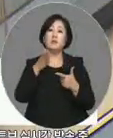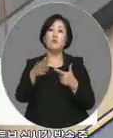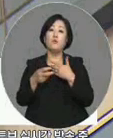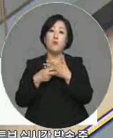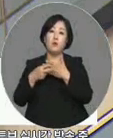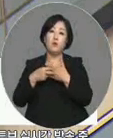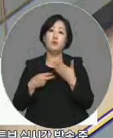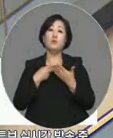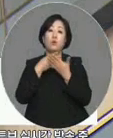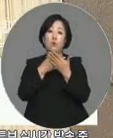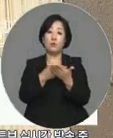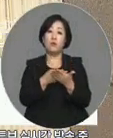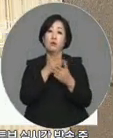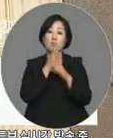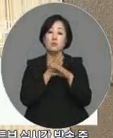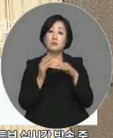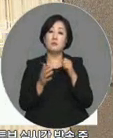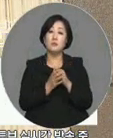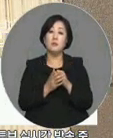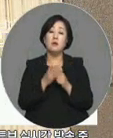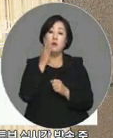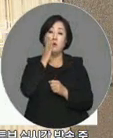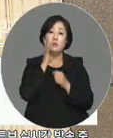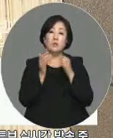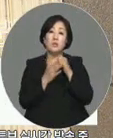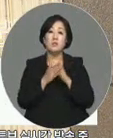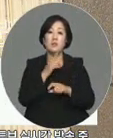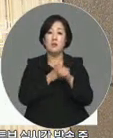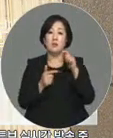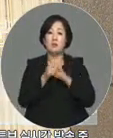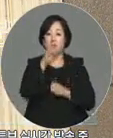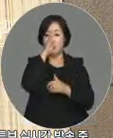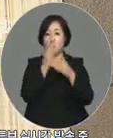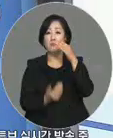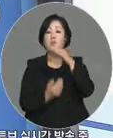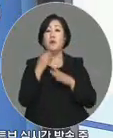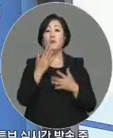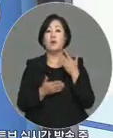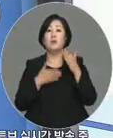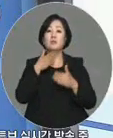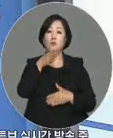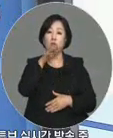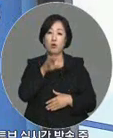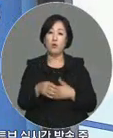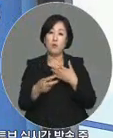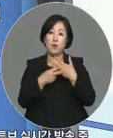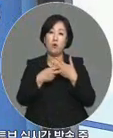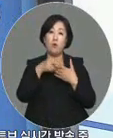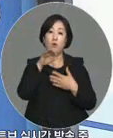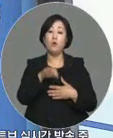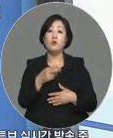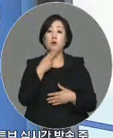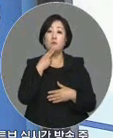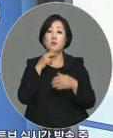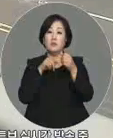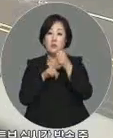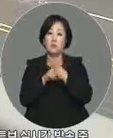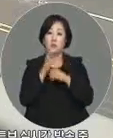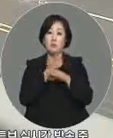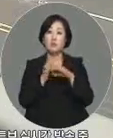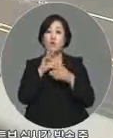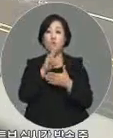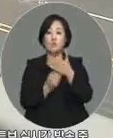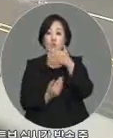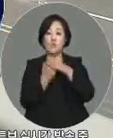병원으로 옮겨졌습니다. 울산에는 중증 화상 환자를 전문적으로 치료할 수 있는 병원이 없기 때문입니다. 사고가